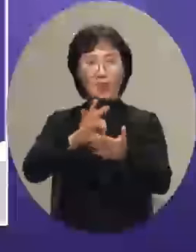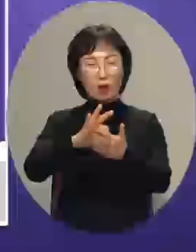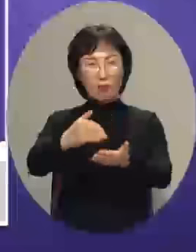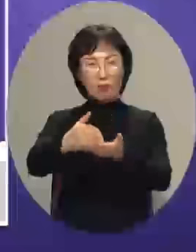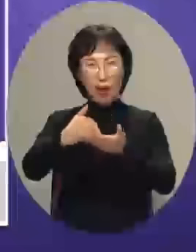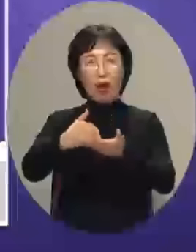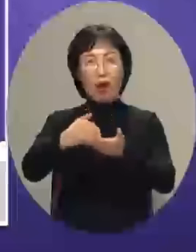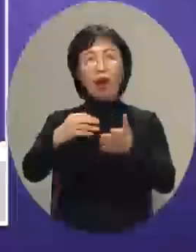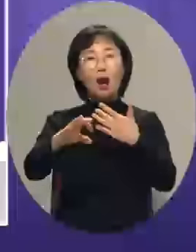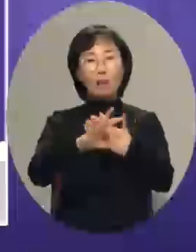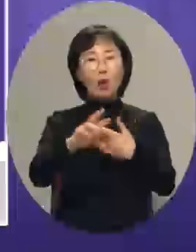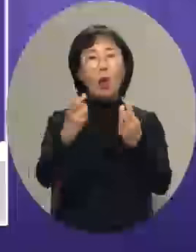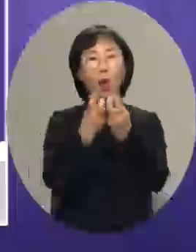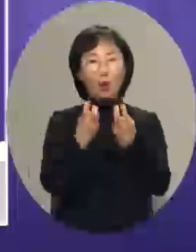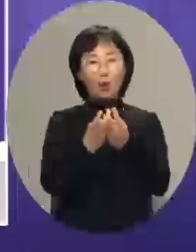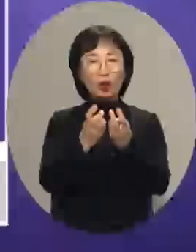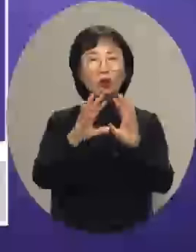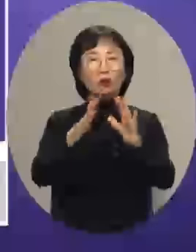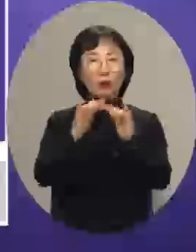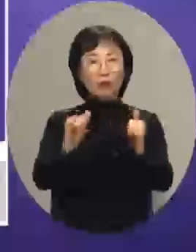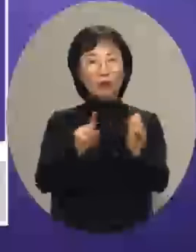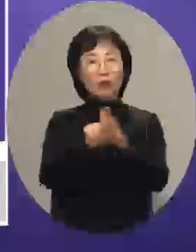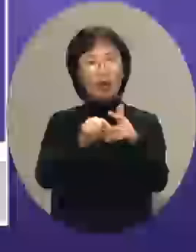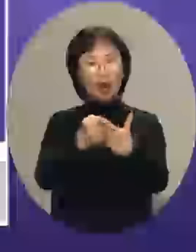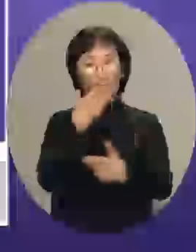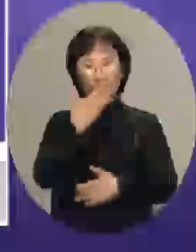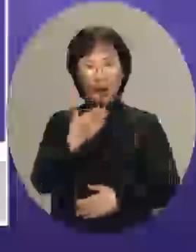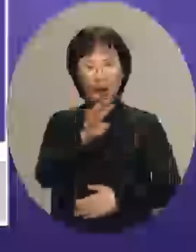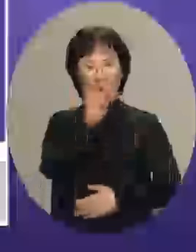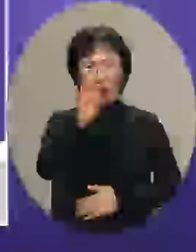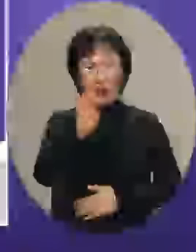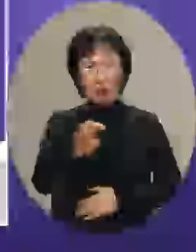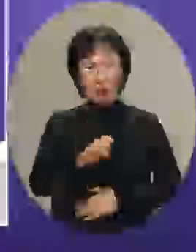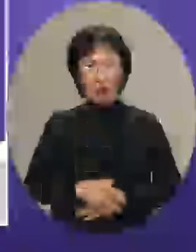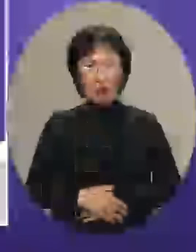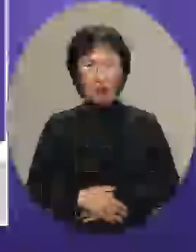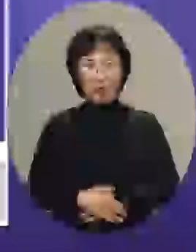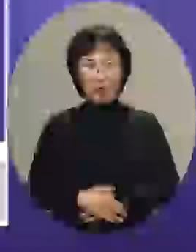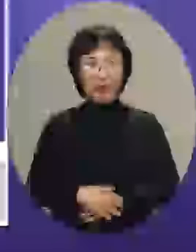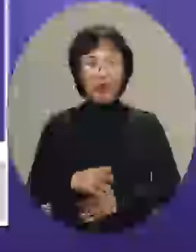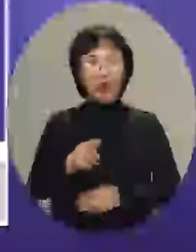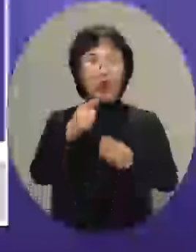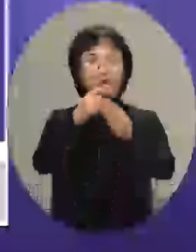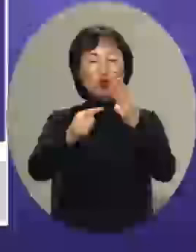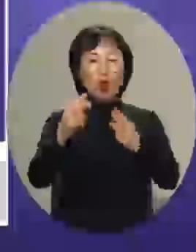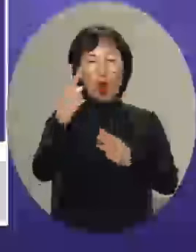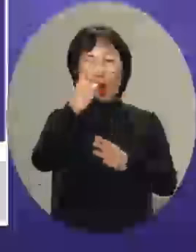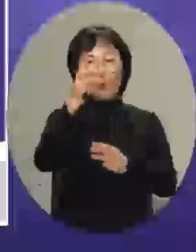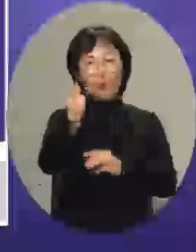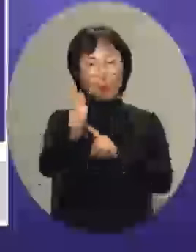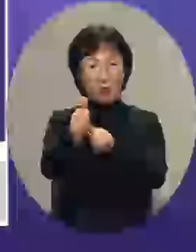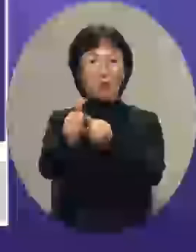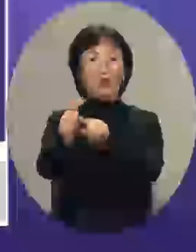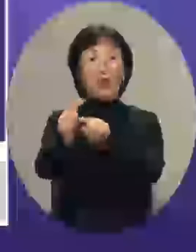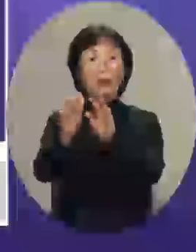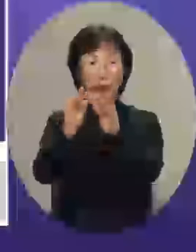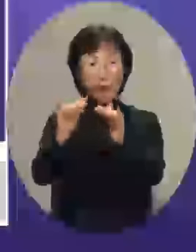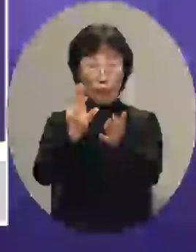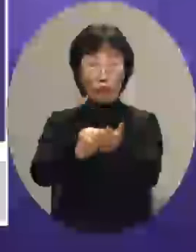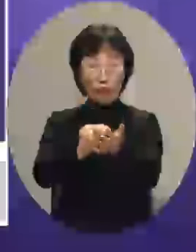거는 어떻게 국민들이 이해를 하겠습니까? 아니 그러니까 그래서 더더욱이, 이것은 원래는 윤석열 검찰총장의 문제예요. 아니 잠깐만.